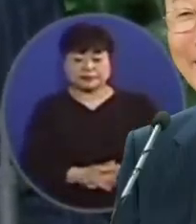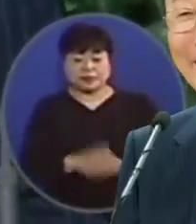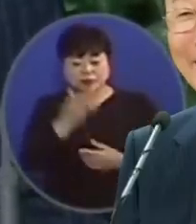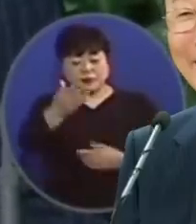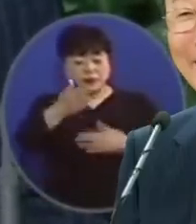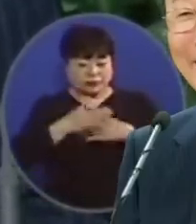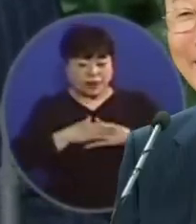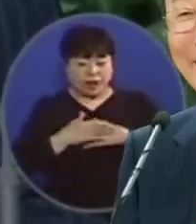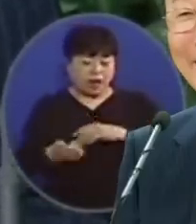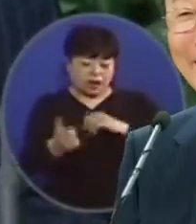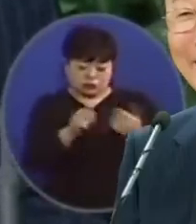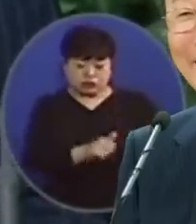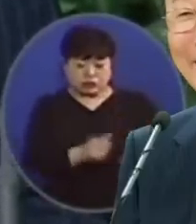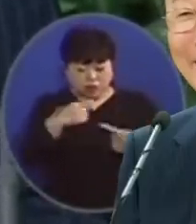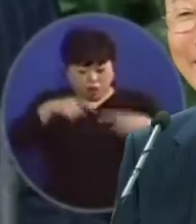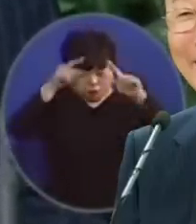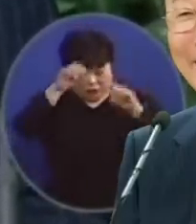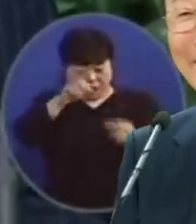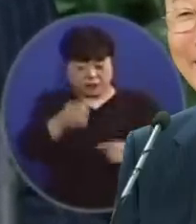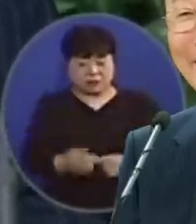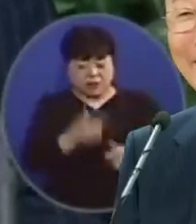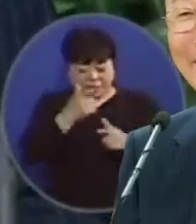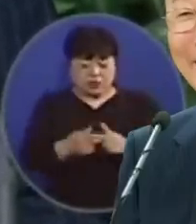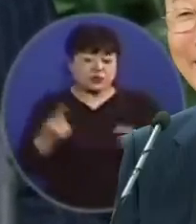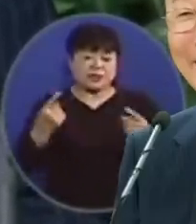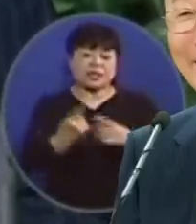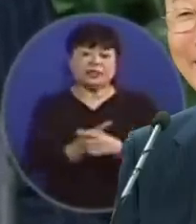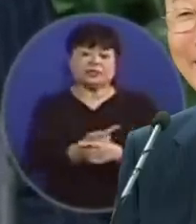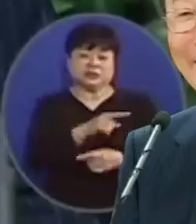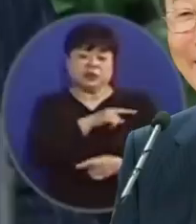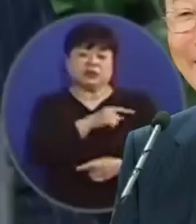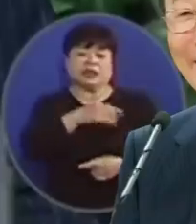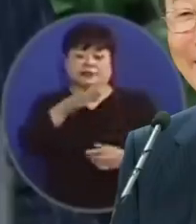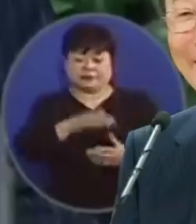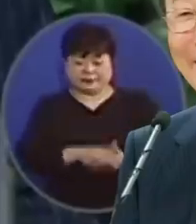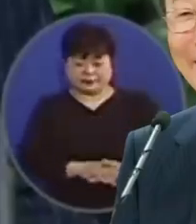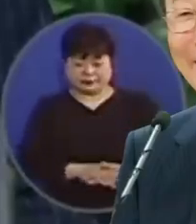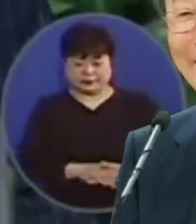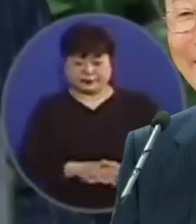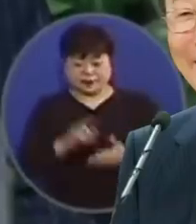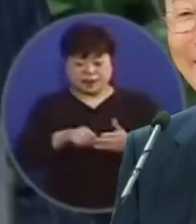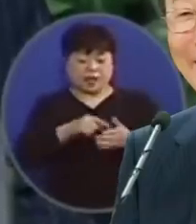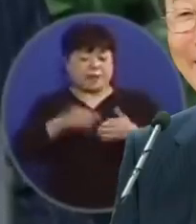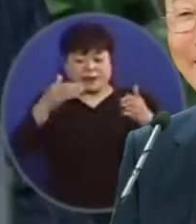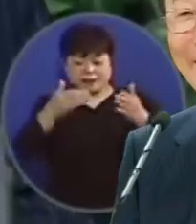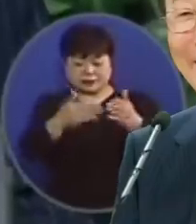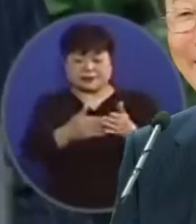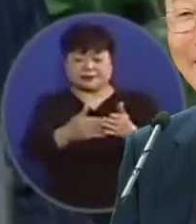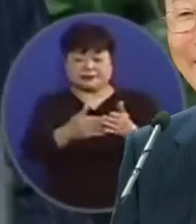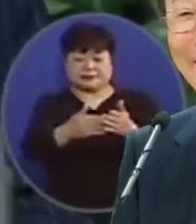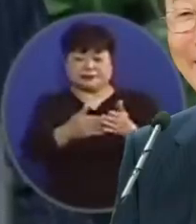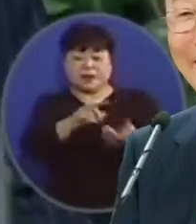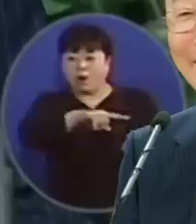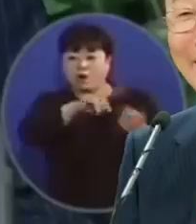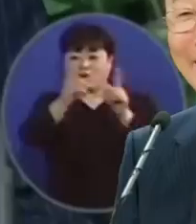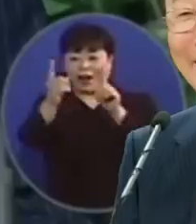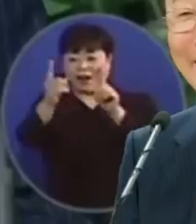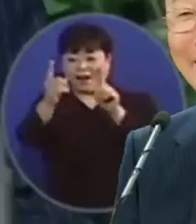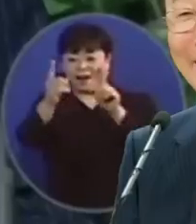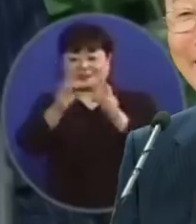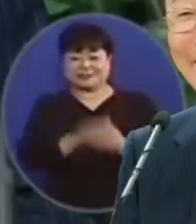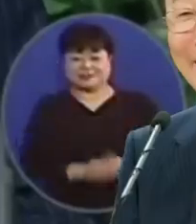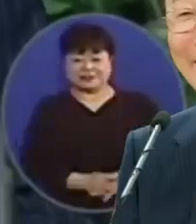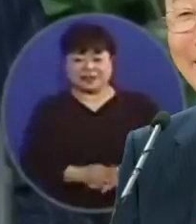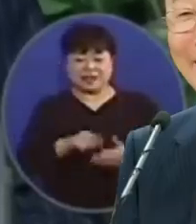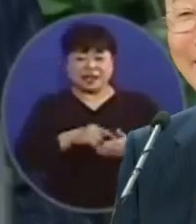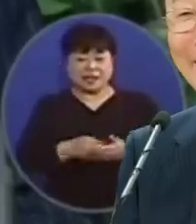여러분과 내가 죽어서 음부에 내려갈 것을 예수님이 내려가서 다 청산하고 부활하셨습니다.